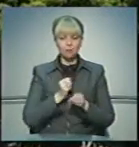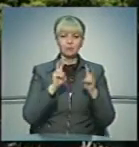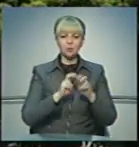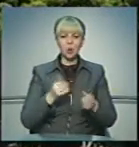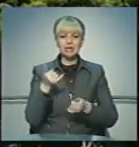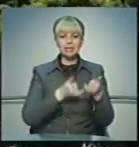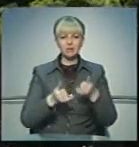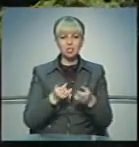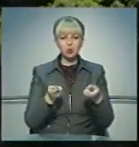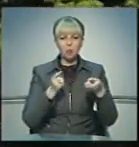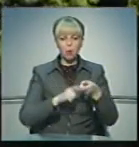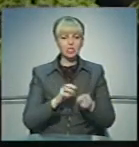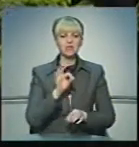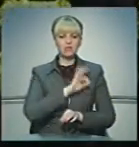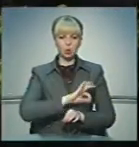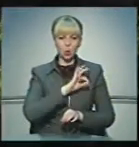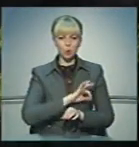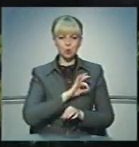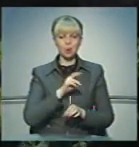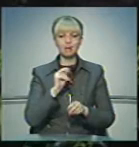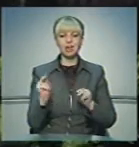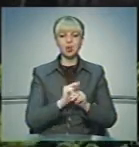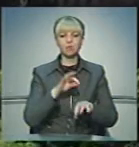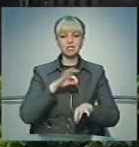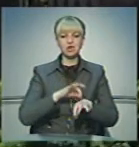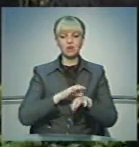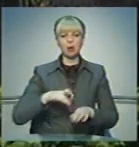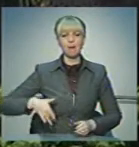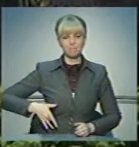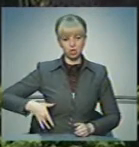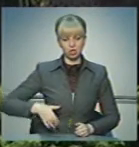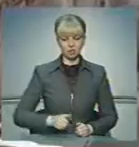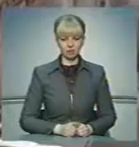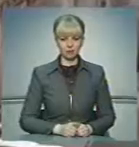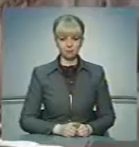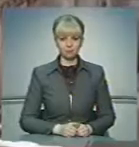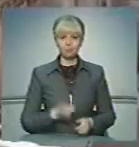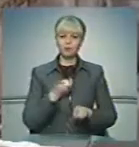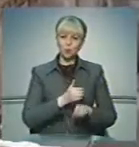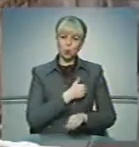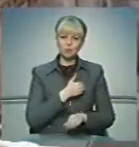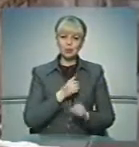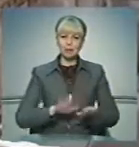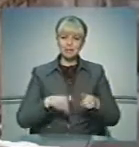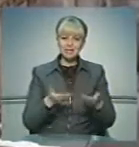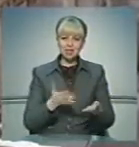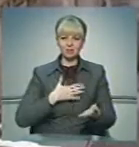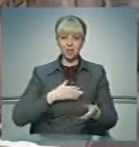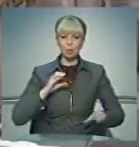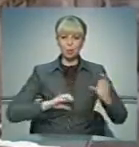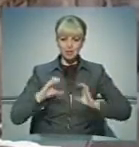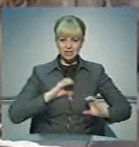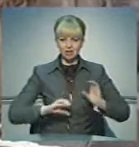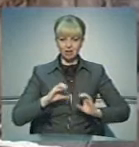дослідила хімічні сполуки, які використовують при лікуванні захворювань печінки. Дуже хочеться представити наш